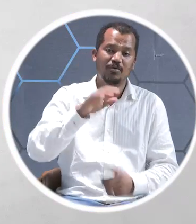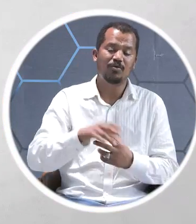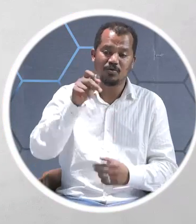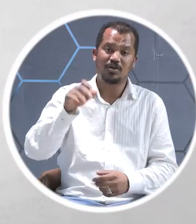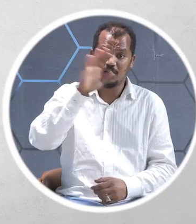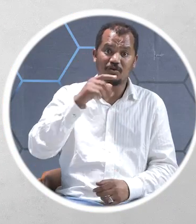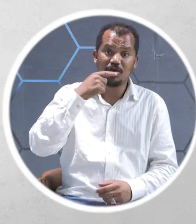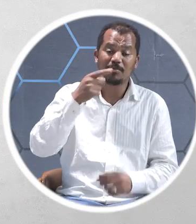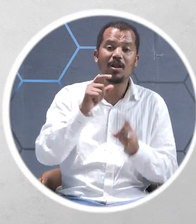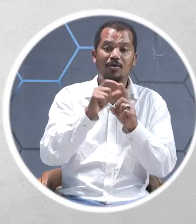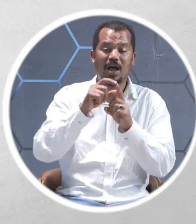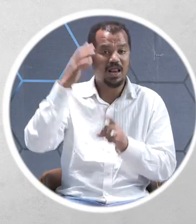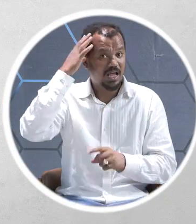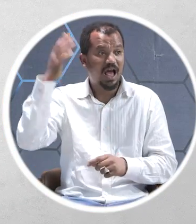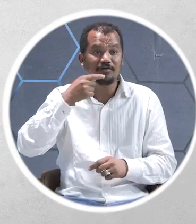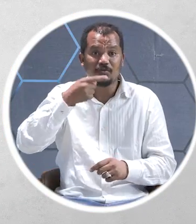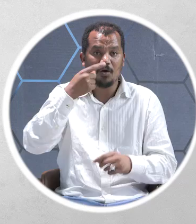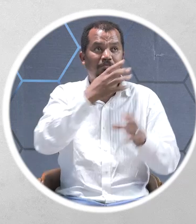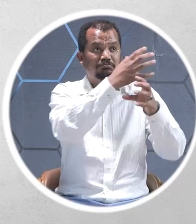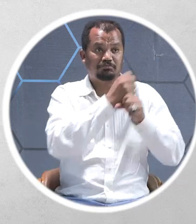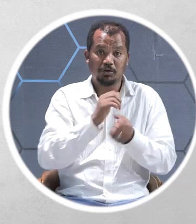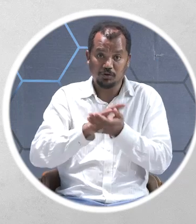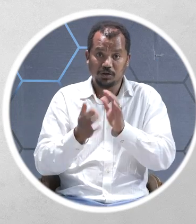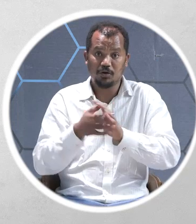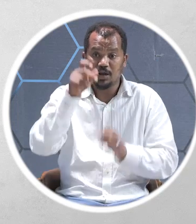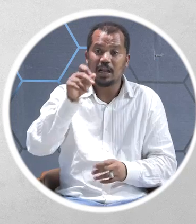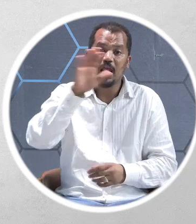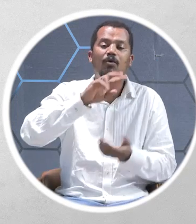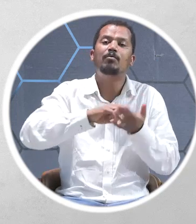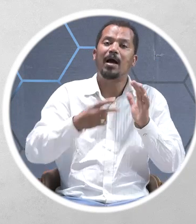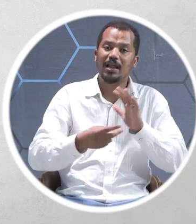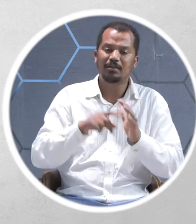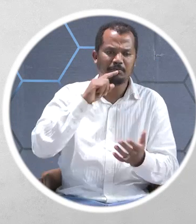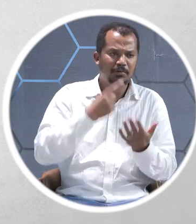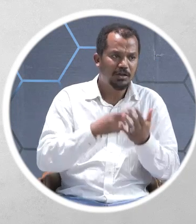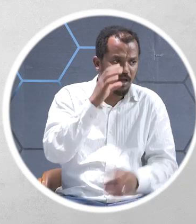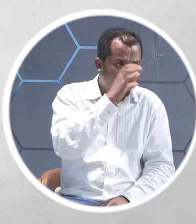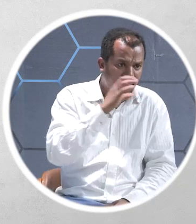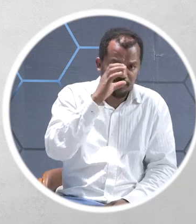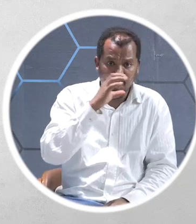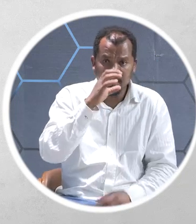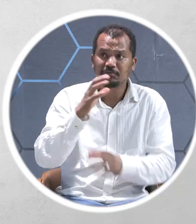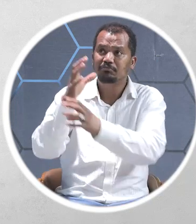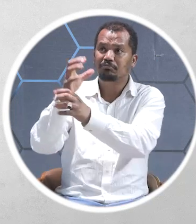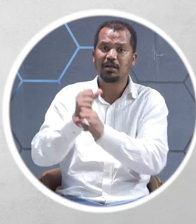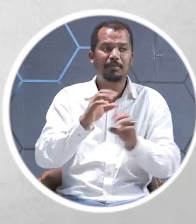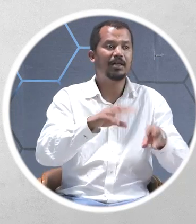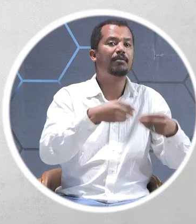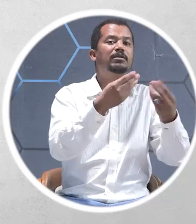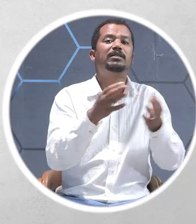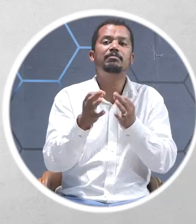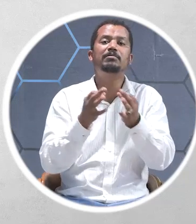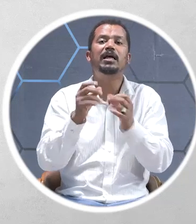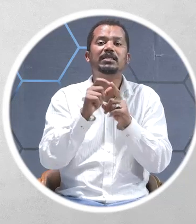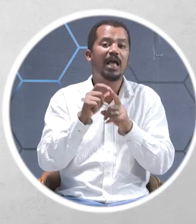ዳጉ ዳጉ የሚለው ቃል ከአፋር ቋንቋ የተወሰደ ሲሆን ዳጉ ማለት መረጃ ማፈላለግ